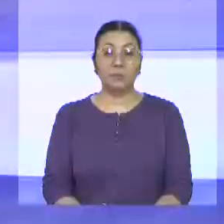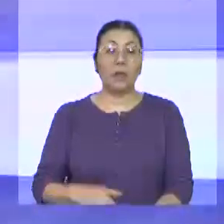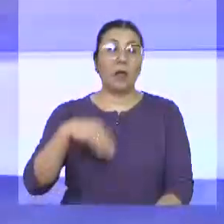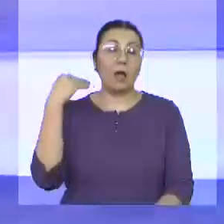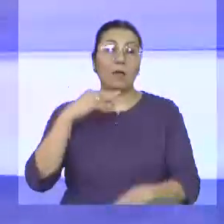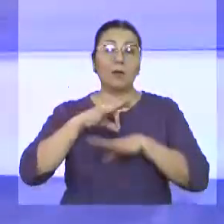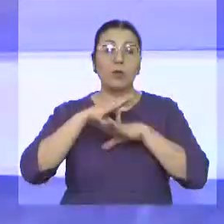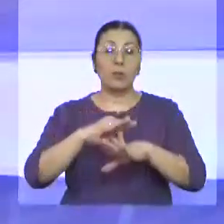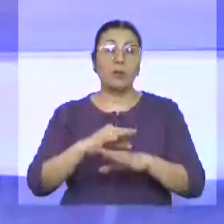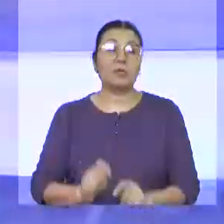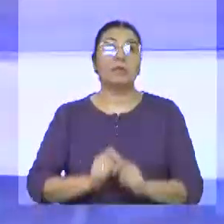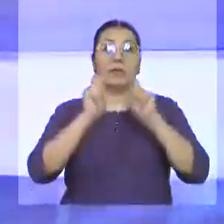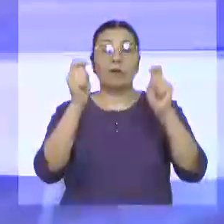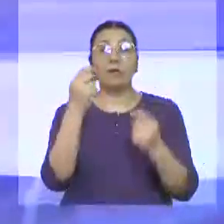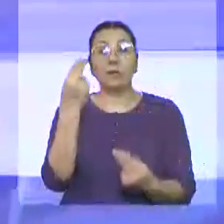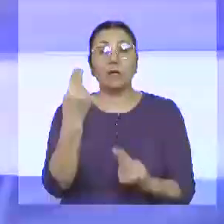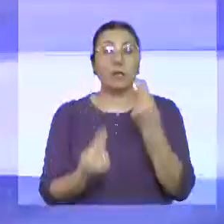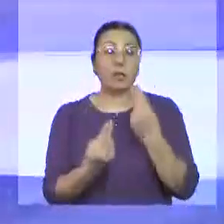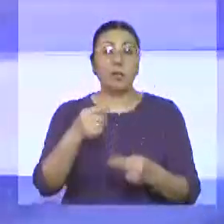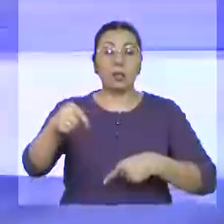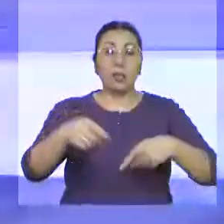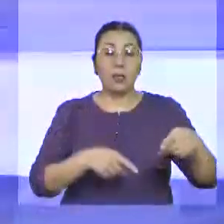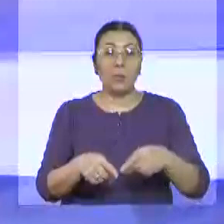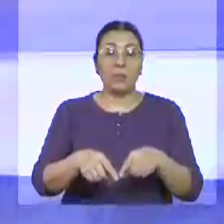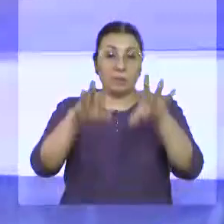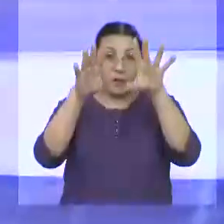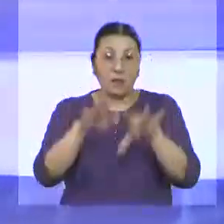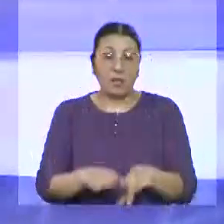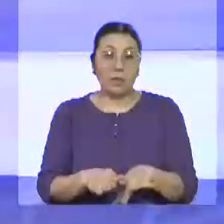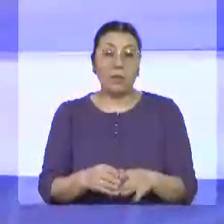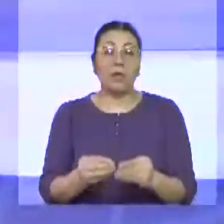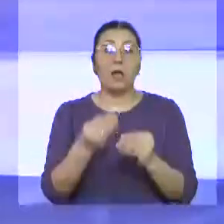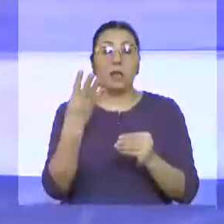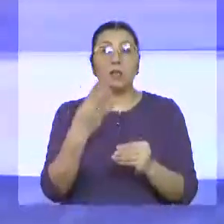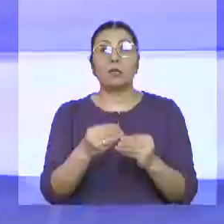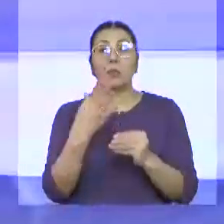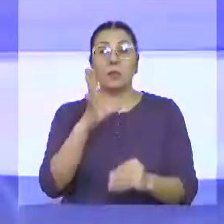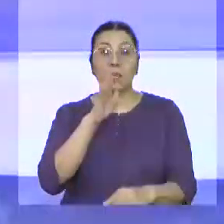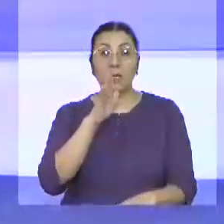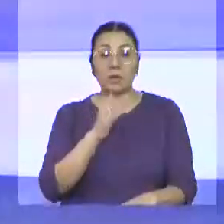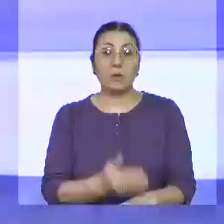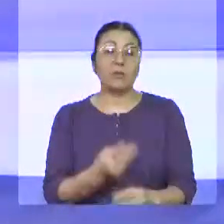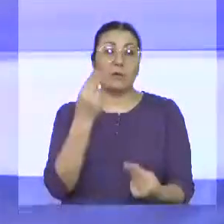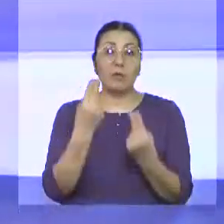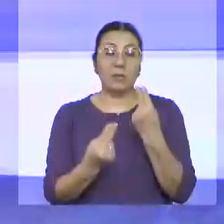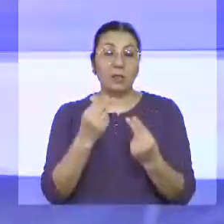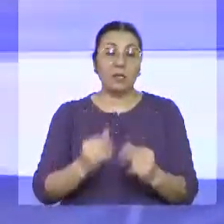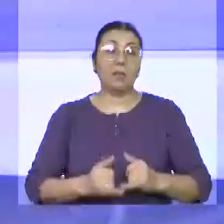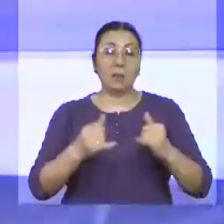В Актобе проходит открытый турнир по футболу на снегу среди мальчиков в возрасте 14-15 лет. Соревнования